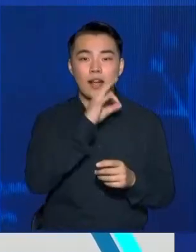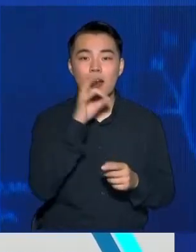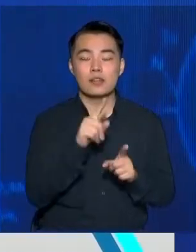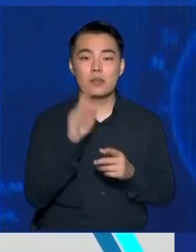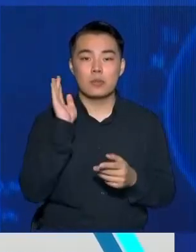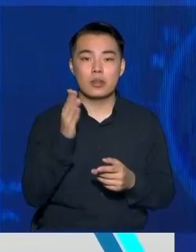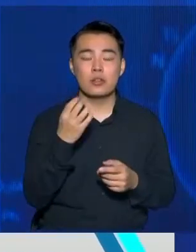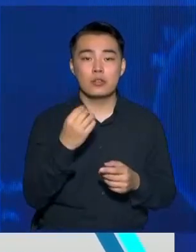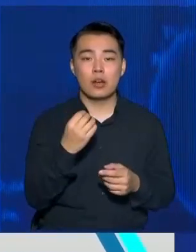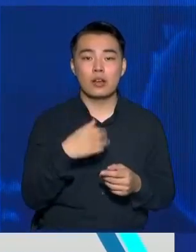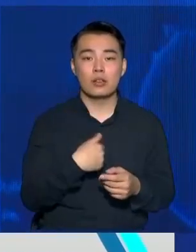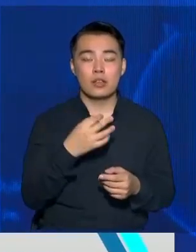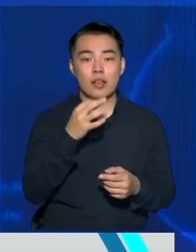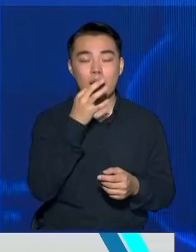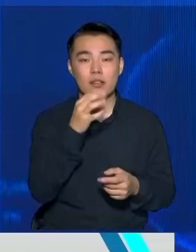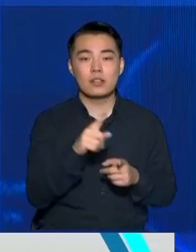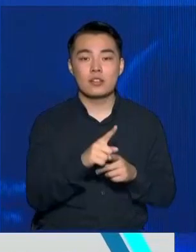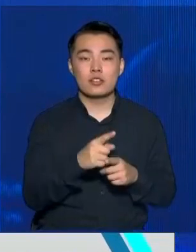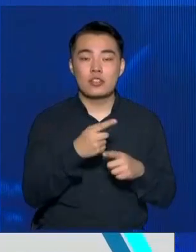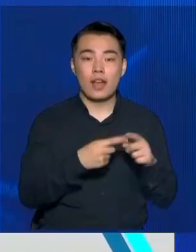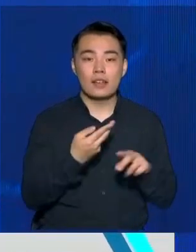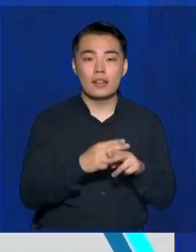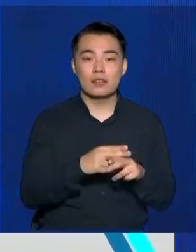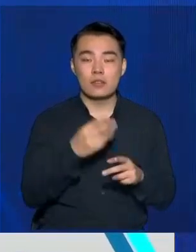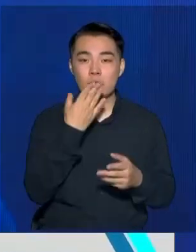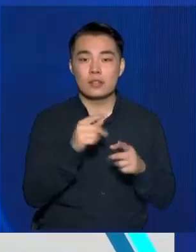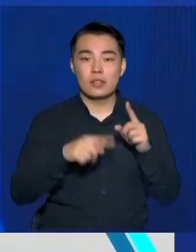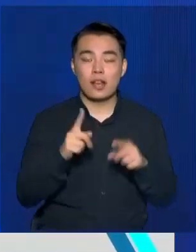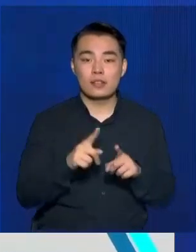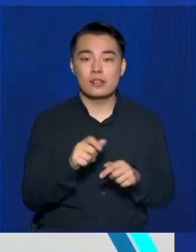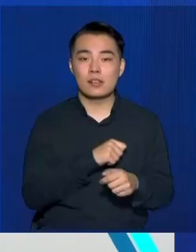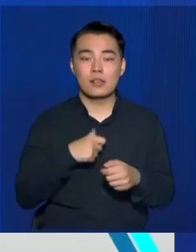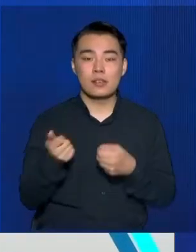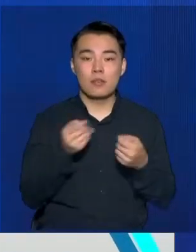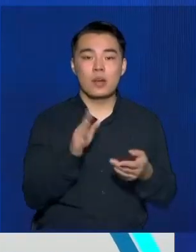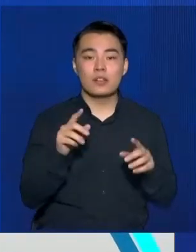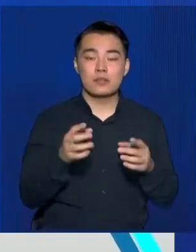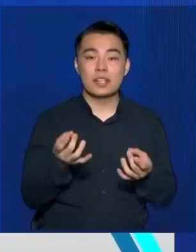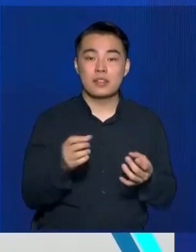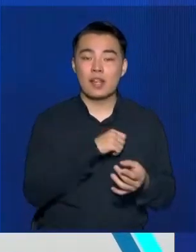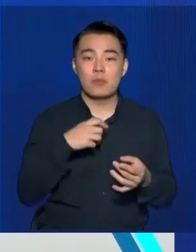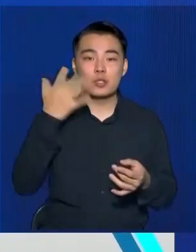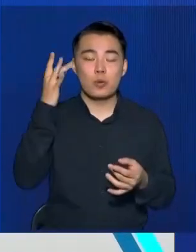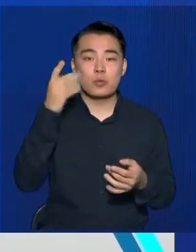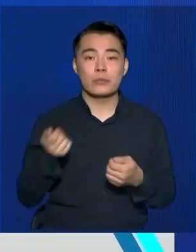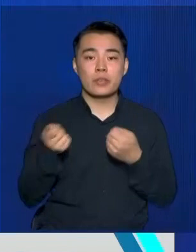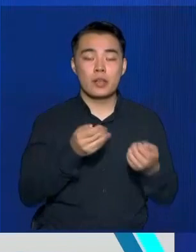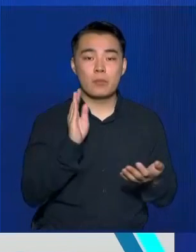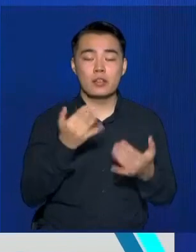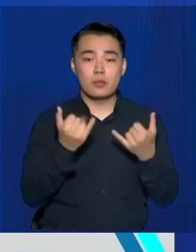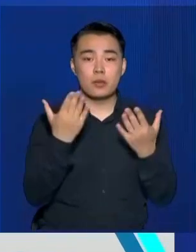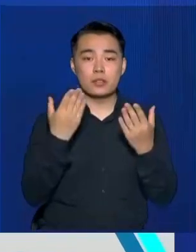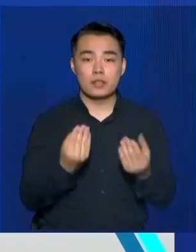средства. Кроме того, часть отечественных товаропроизводителей завозят сырье из-за рубежа. На